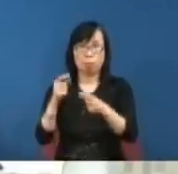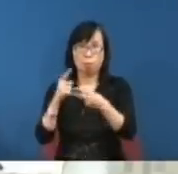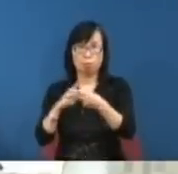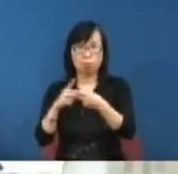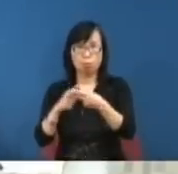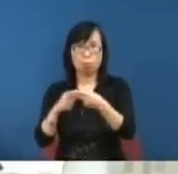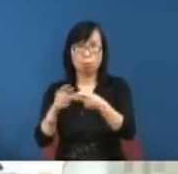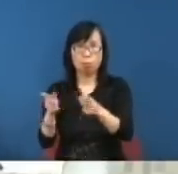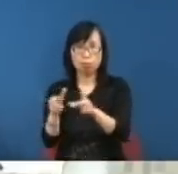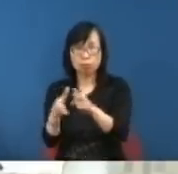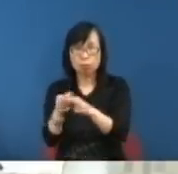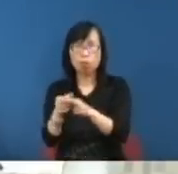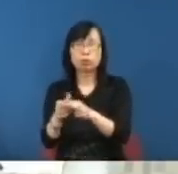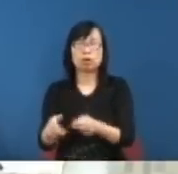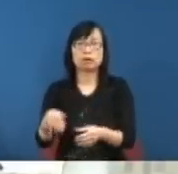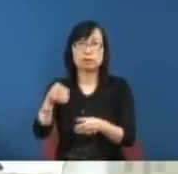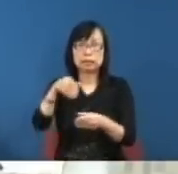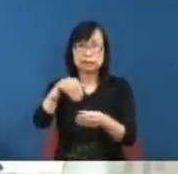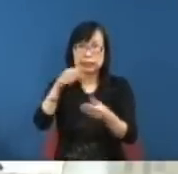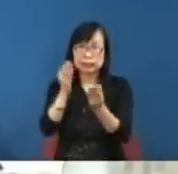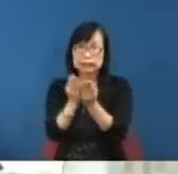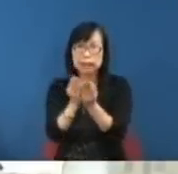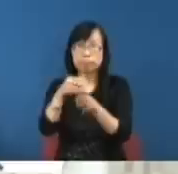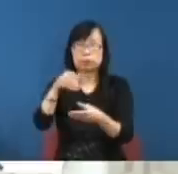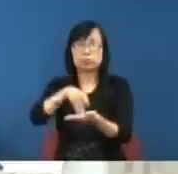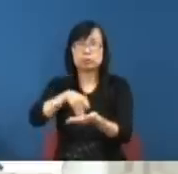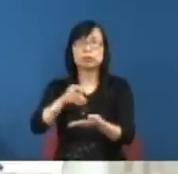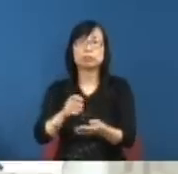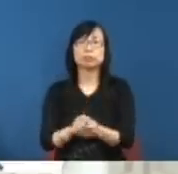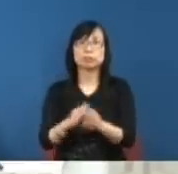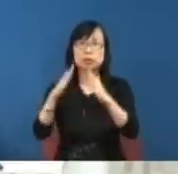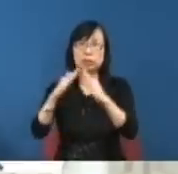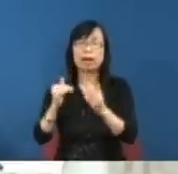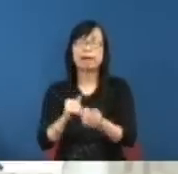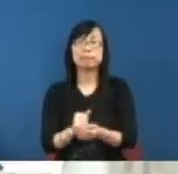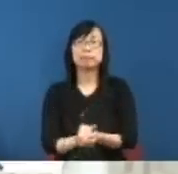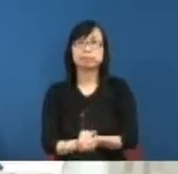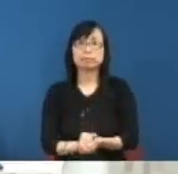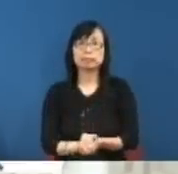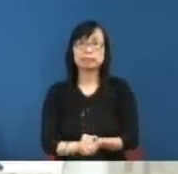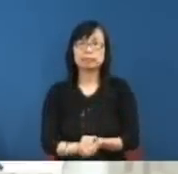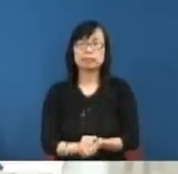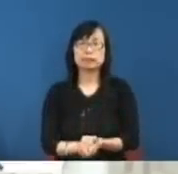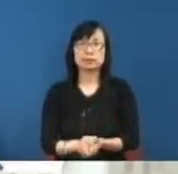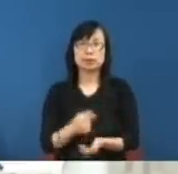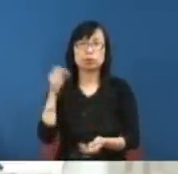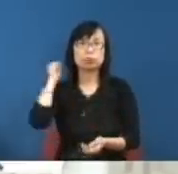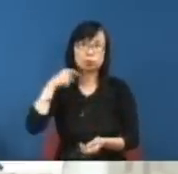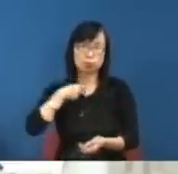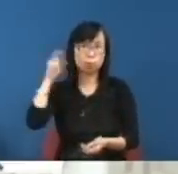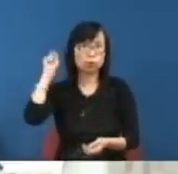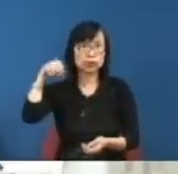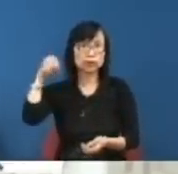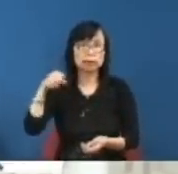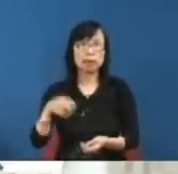一個參議院咧，同意佢嗰個所謂呢、這個